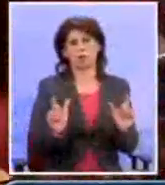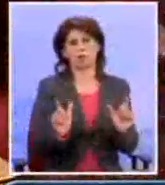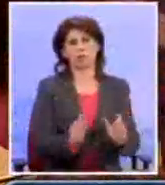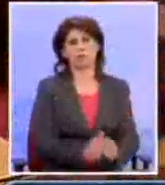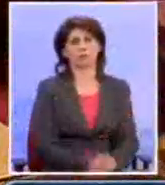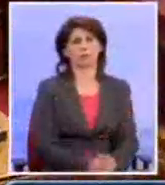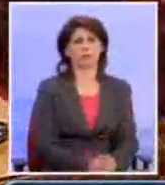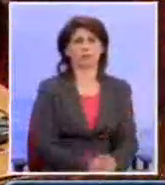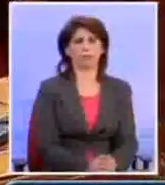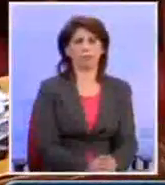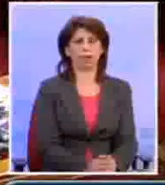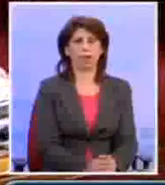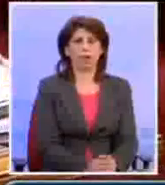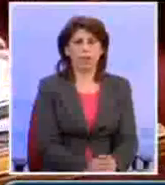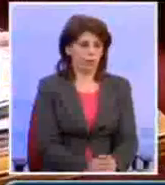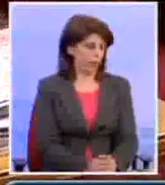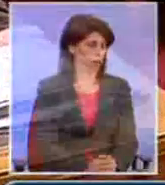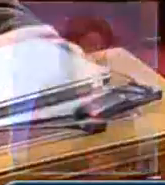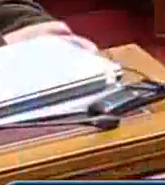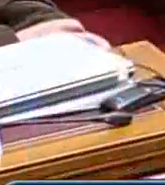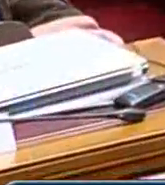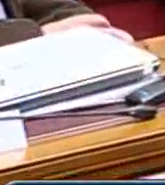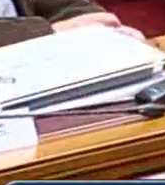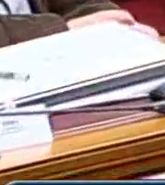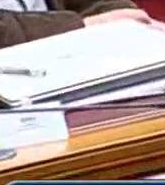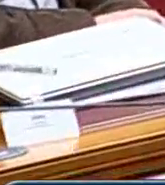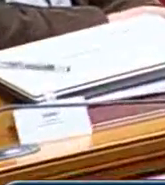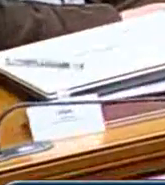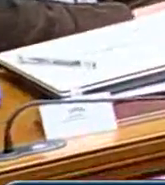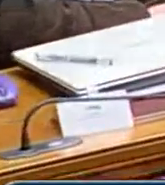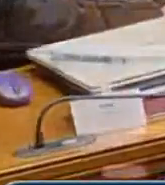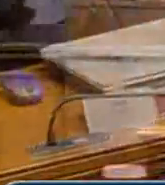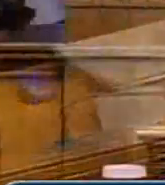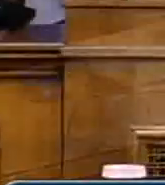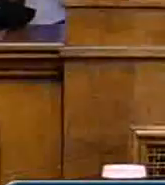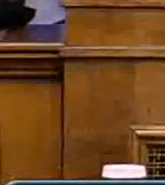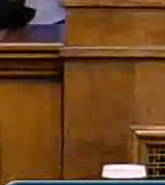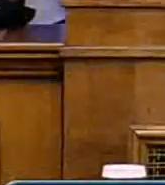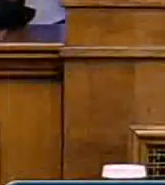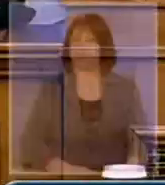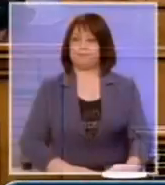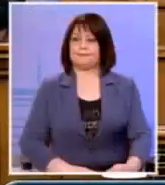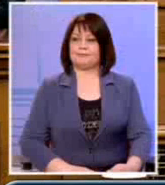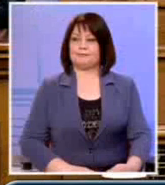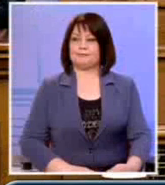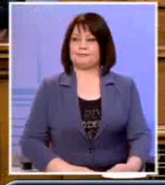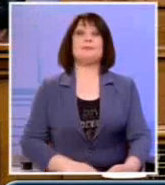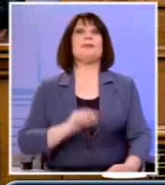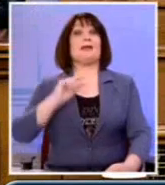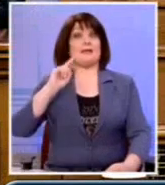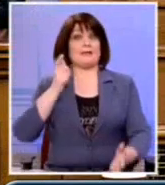συστήματα αυτοπροστασίας. Και μάλιστα η δεύτερη αγορά ισούται για τα επόμενα 19